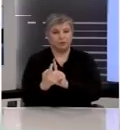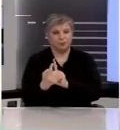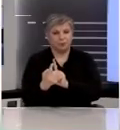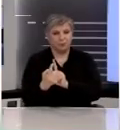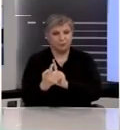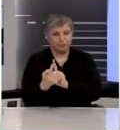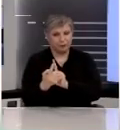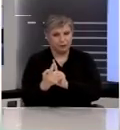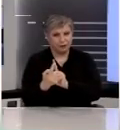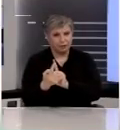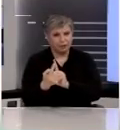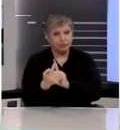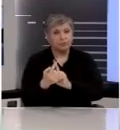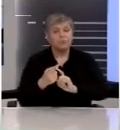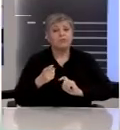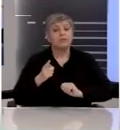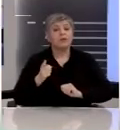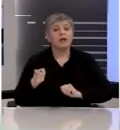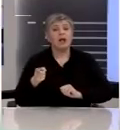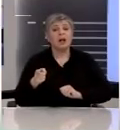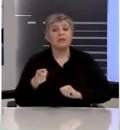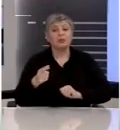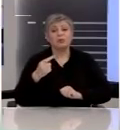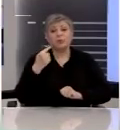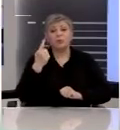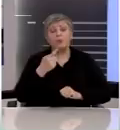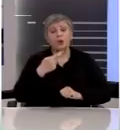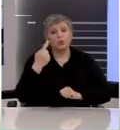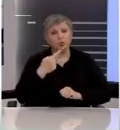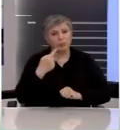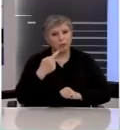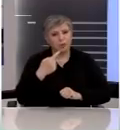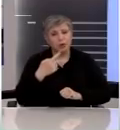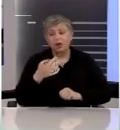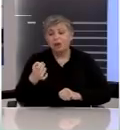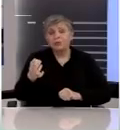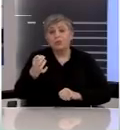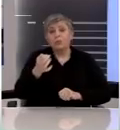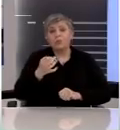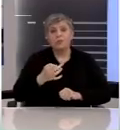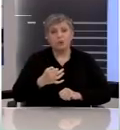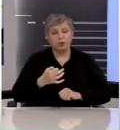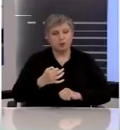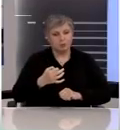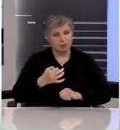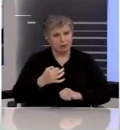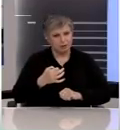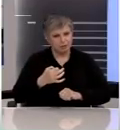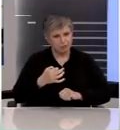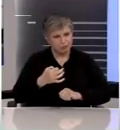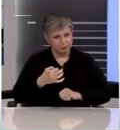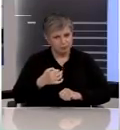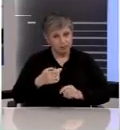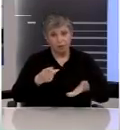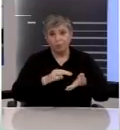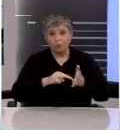λόγια ότι επειδή στην διαδικασία εμπλέκεται, που έχει ξεκινήσει και την έχει επικυρώσει